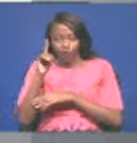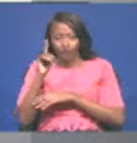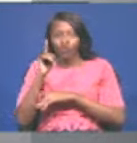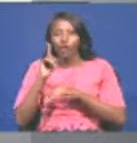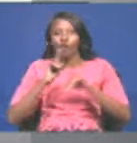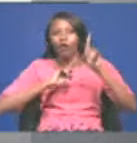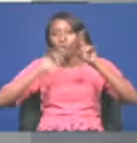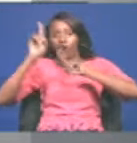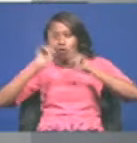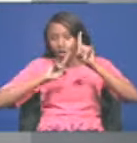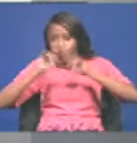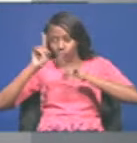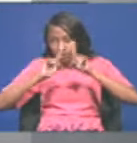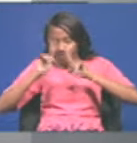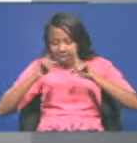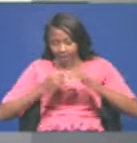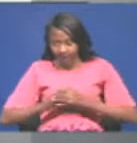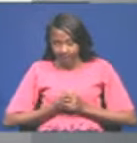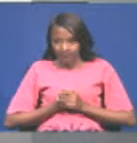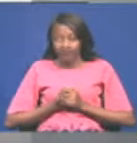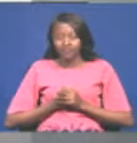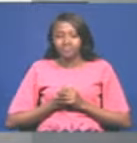ya utalii.